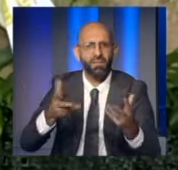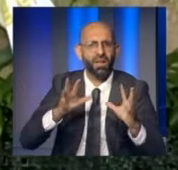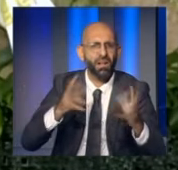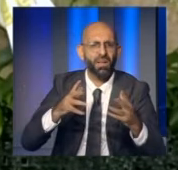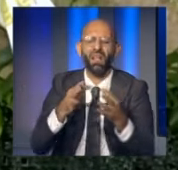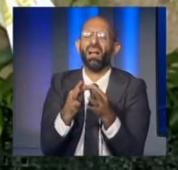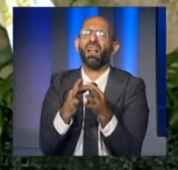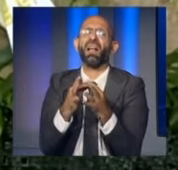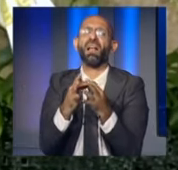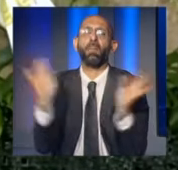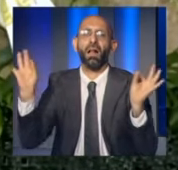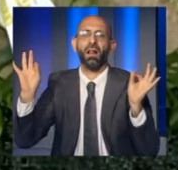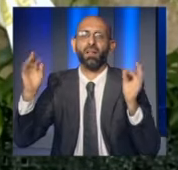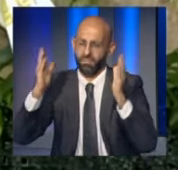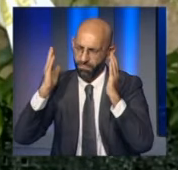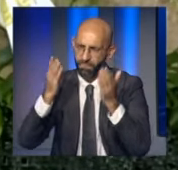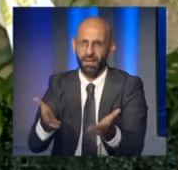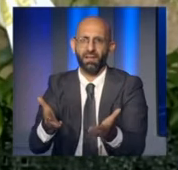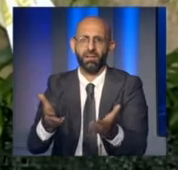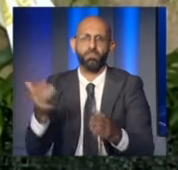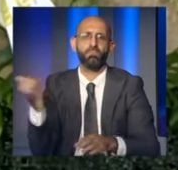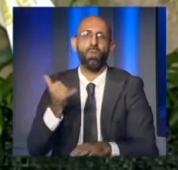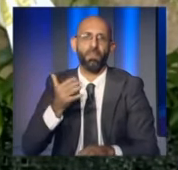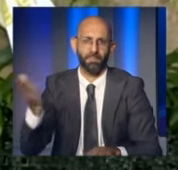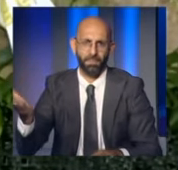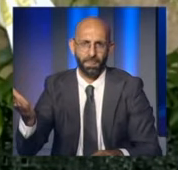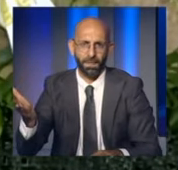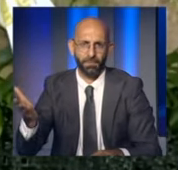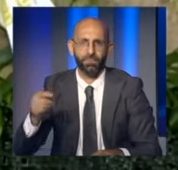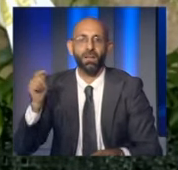للجمهورية يستطيع دون سواه